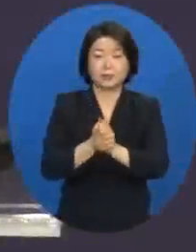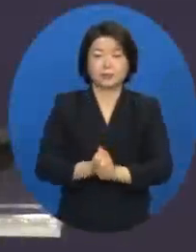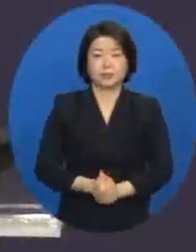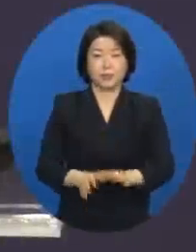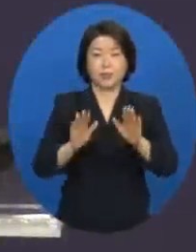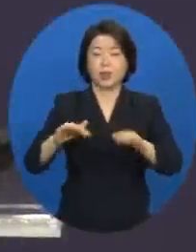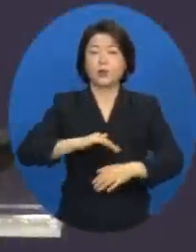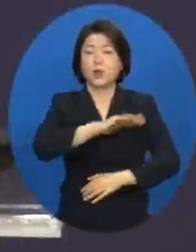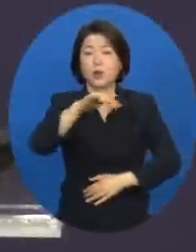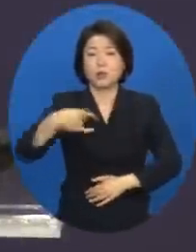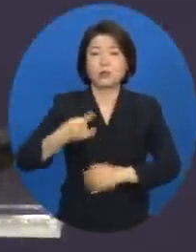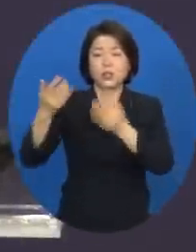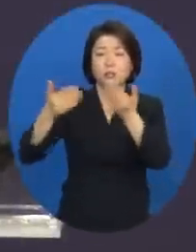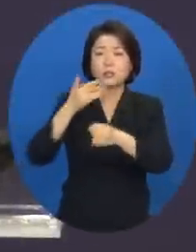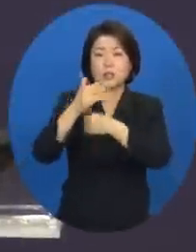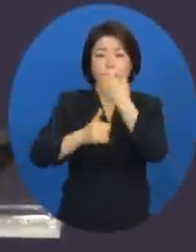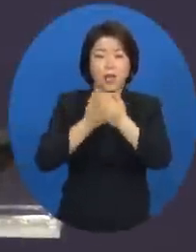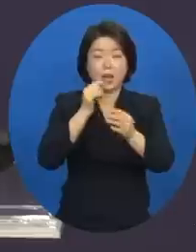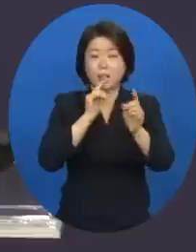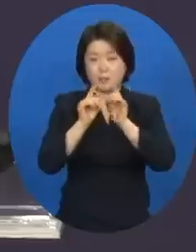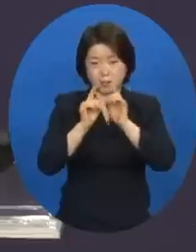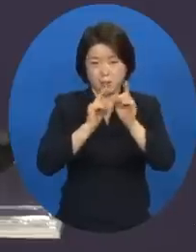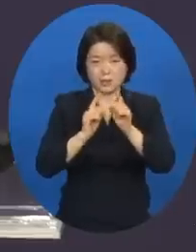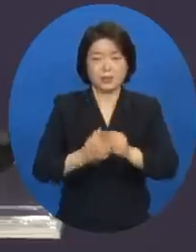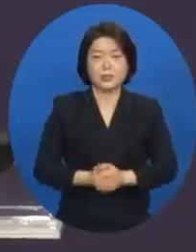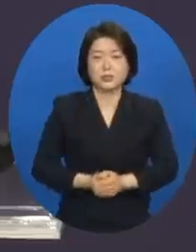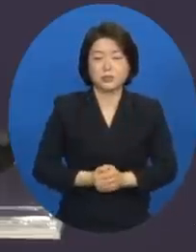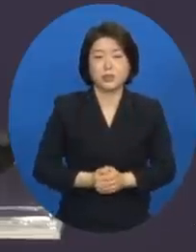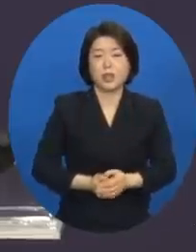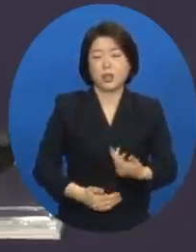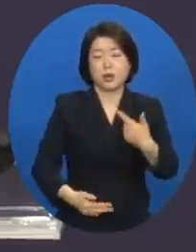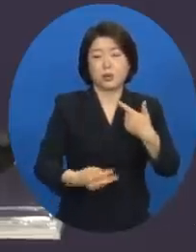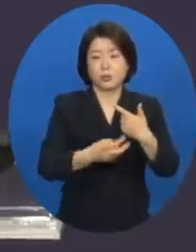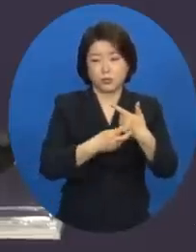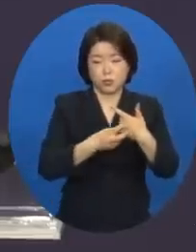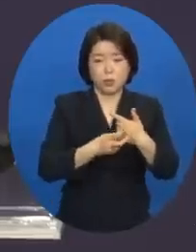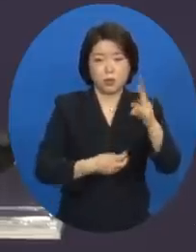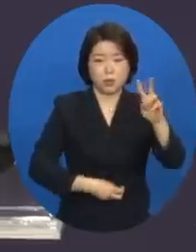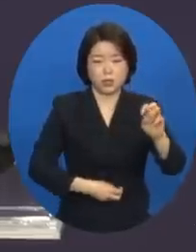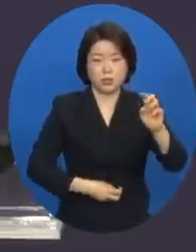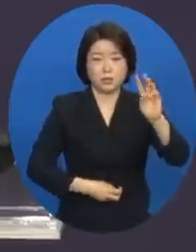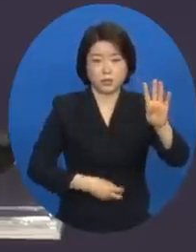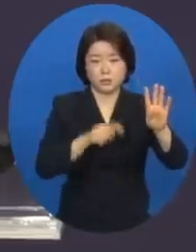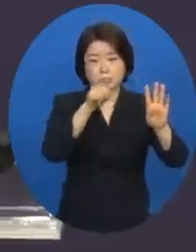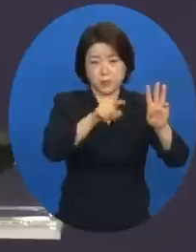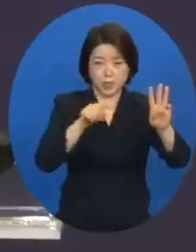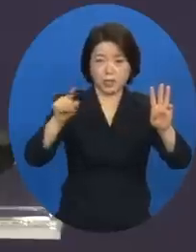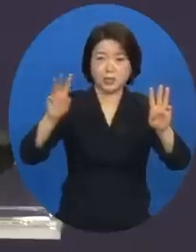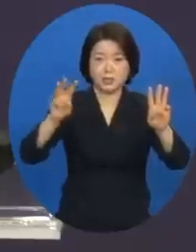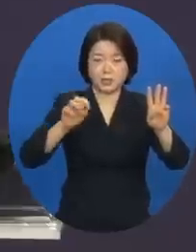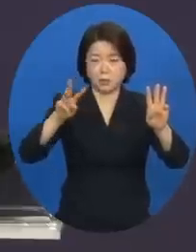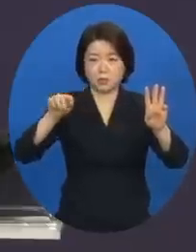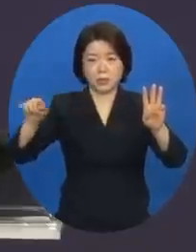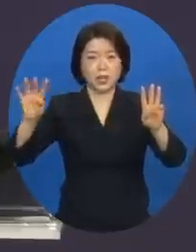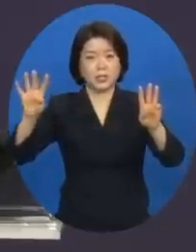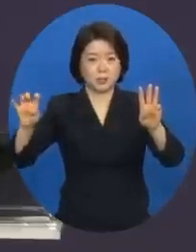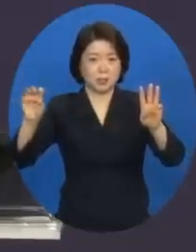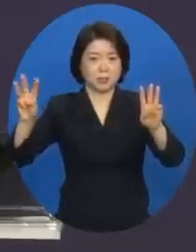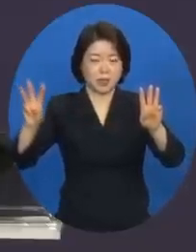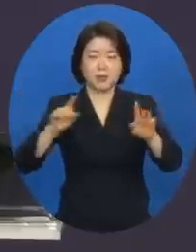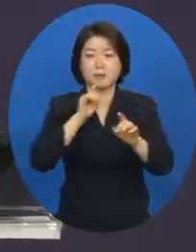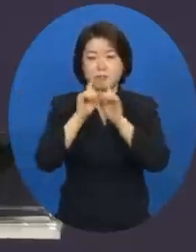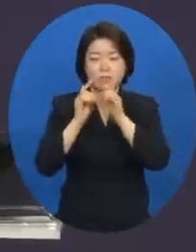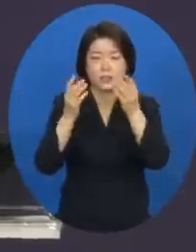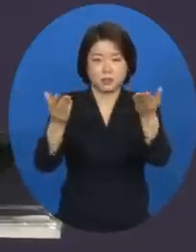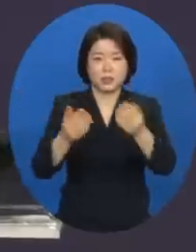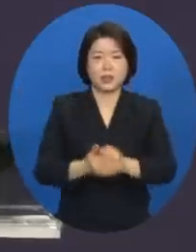오늘 우리에게 주실 하나님의 말씀은 누가복음 23장 33절에서 43절의